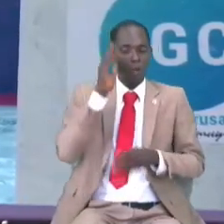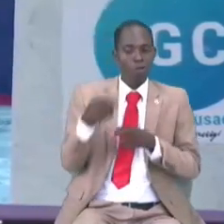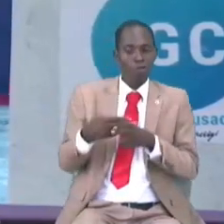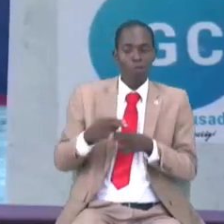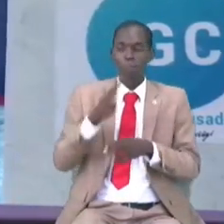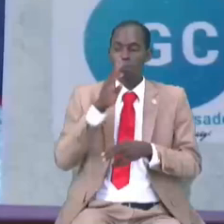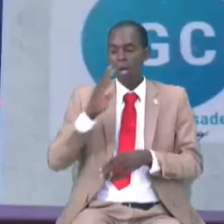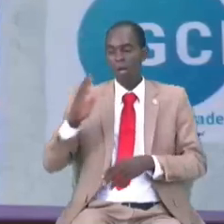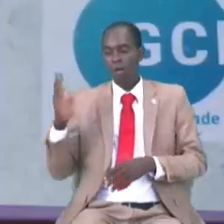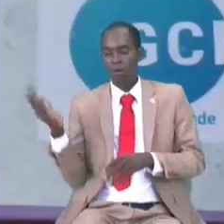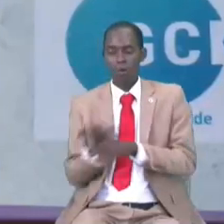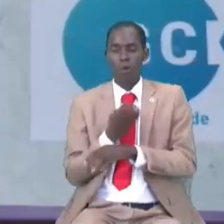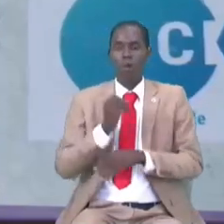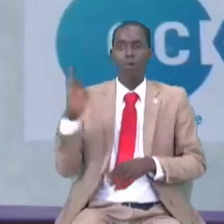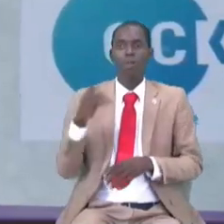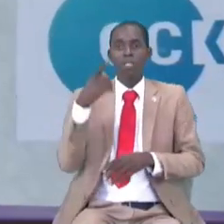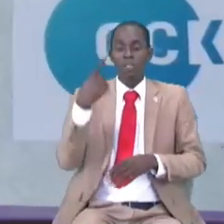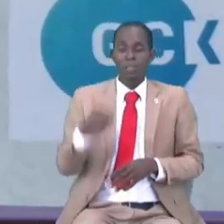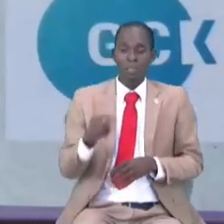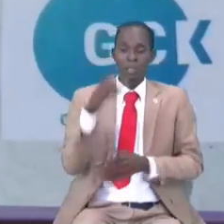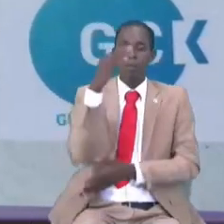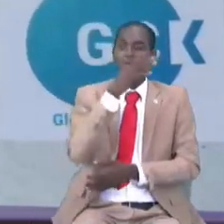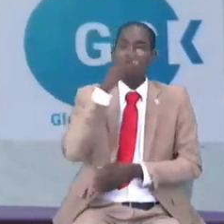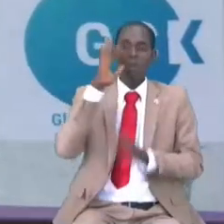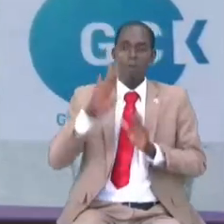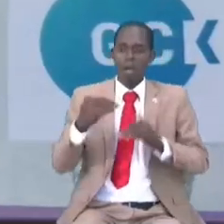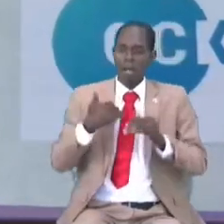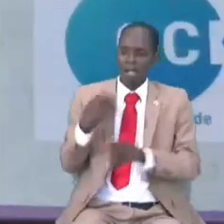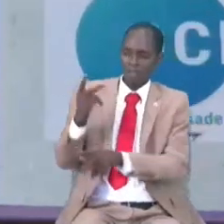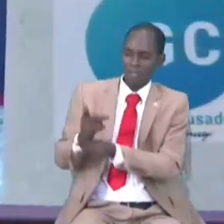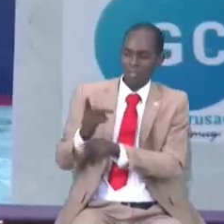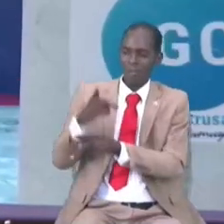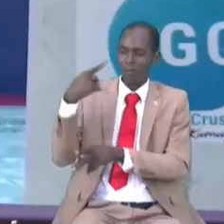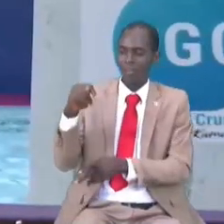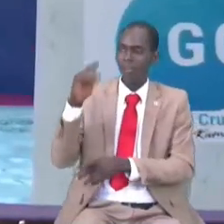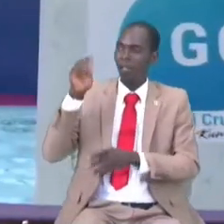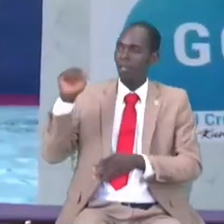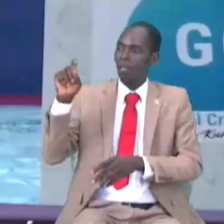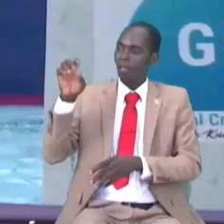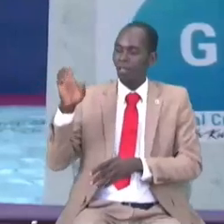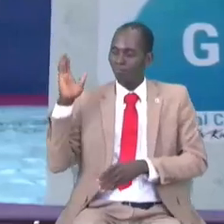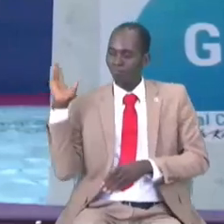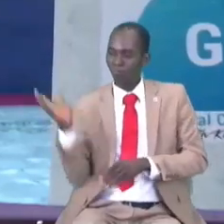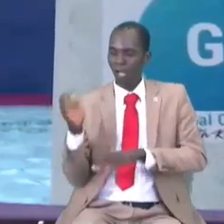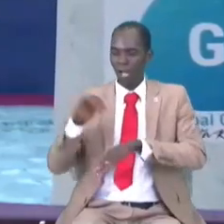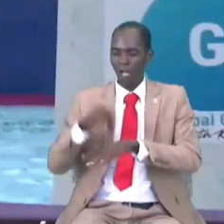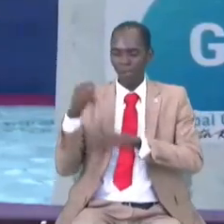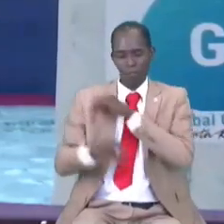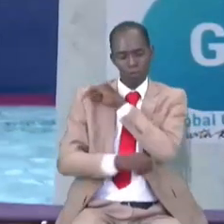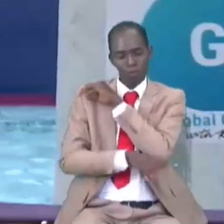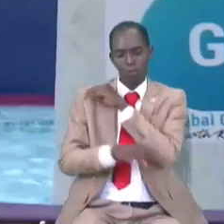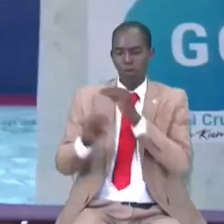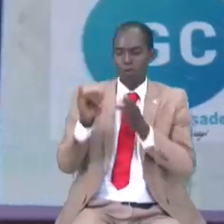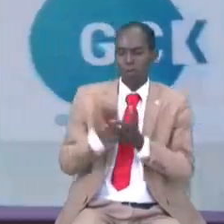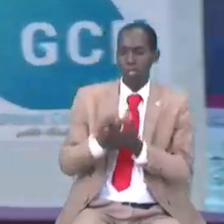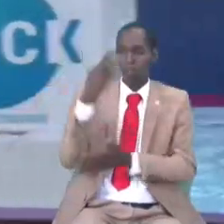sur mes racines. Il est allé faire autre chose. Et dès qu'il aura fini ces choses, il reviendra prendre l'âche. L'âche